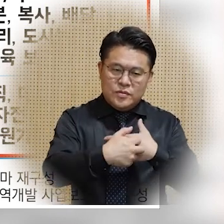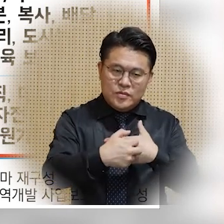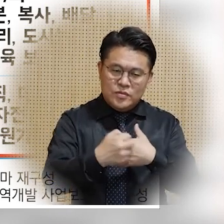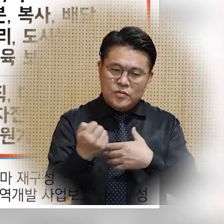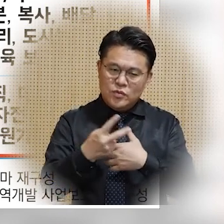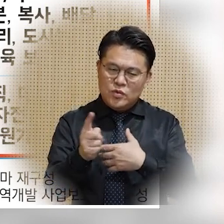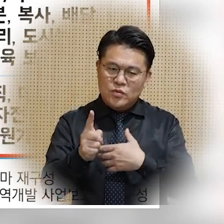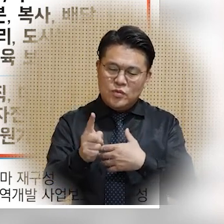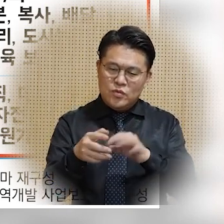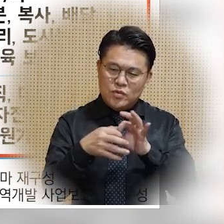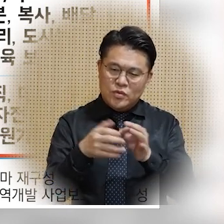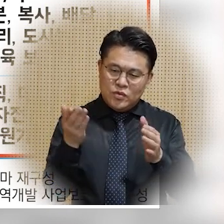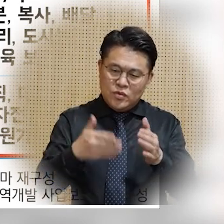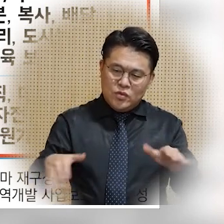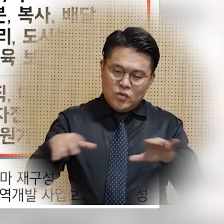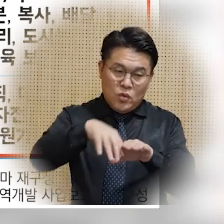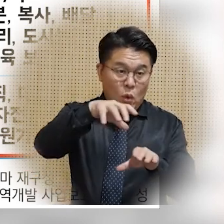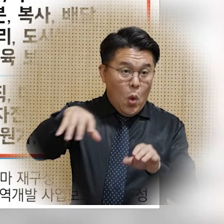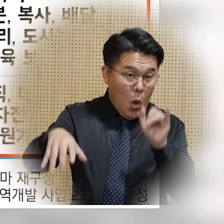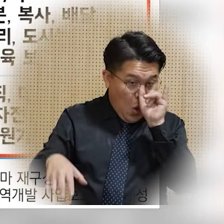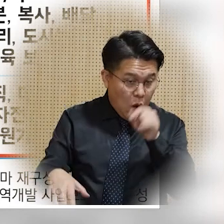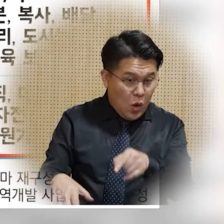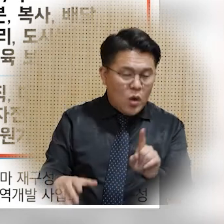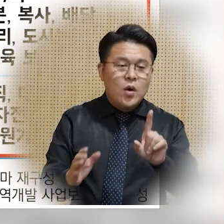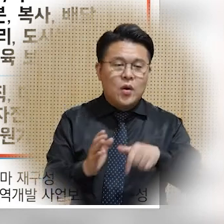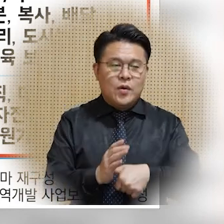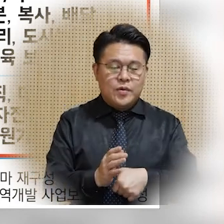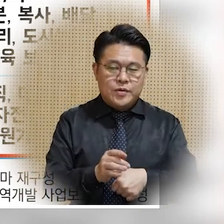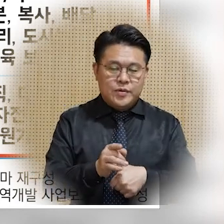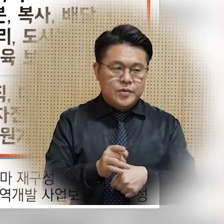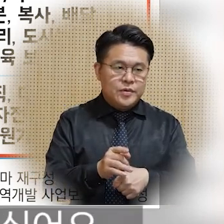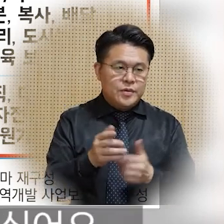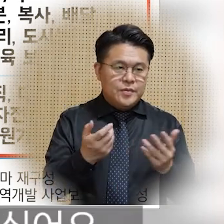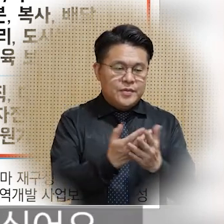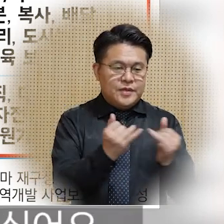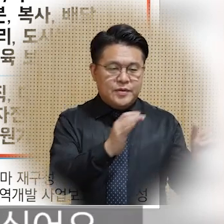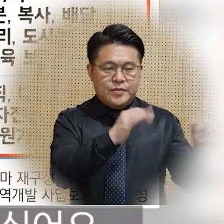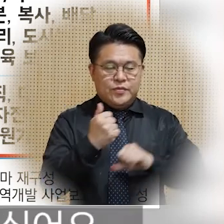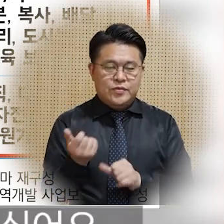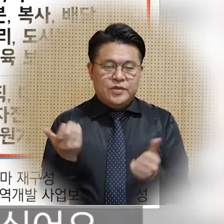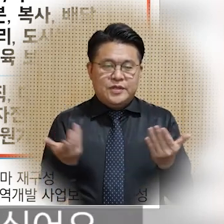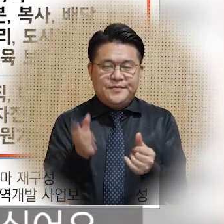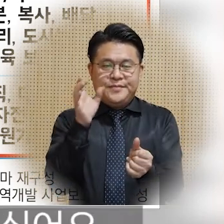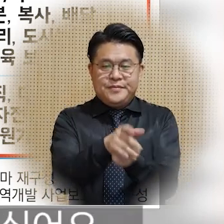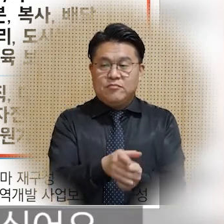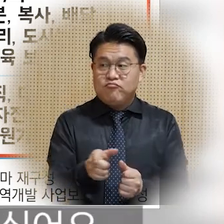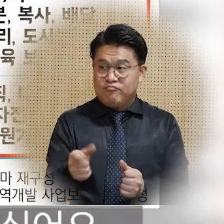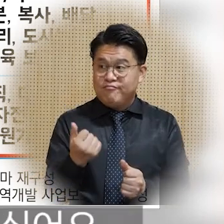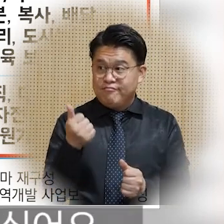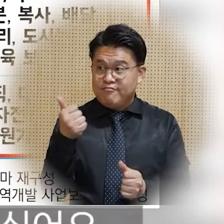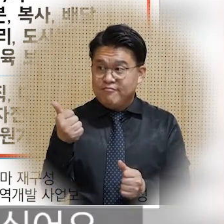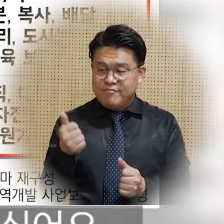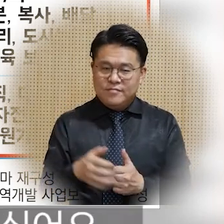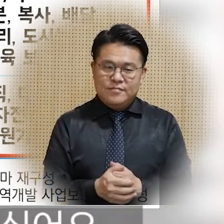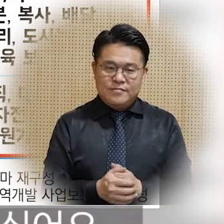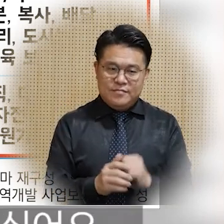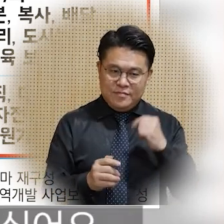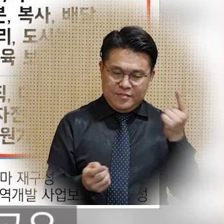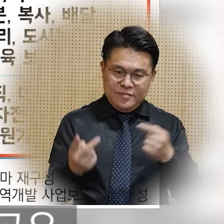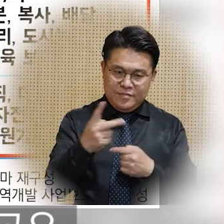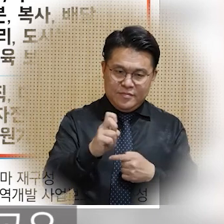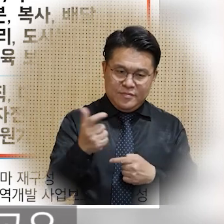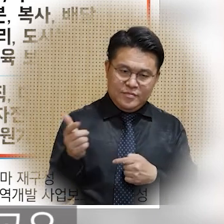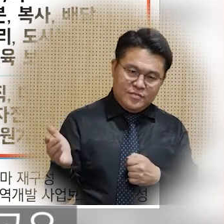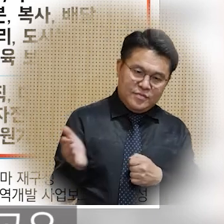뭐 병원이라든가 혹시 뭐 아니면 관련 관공서들이 있으면 이런 역할들을 할 수 있게끔 만들어주는 것도 좋지 않을까